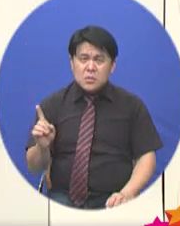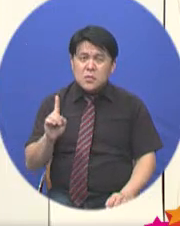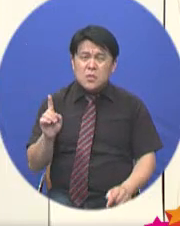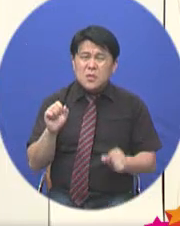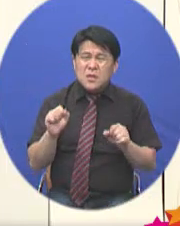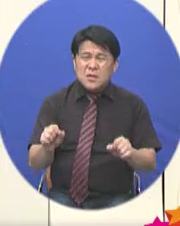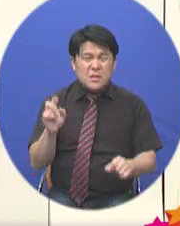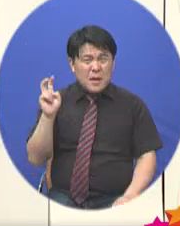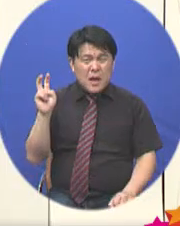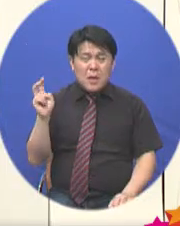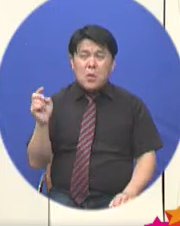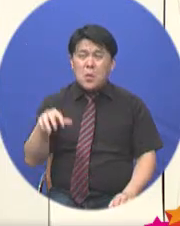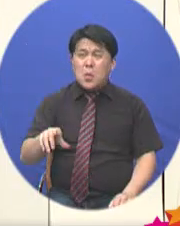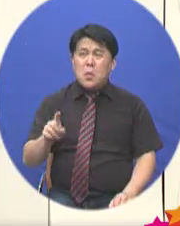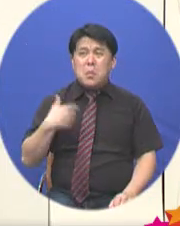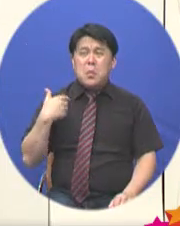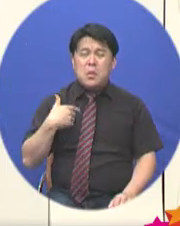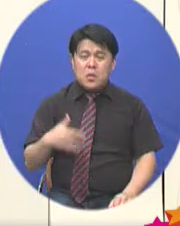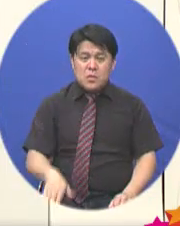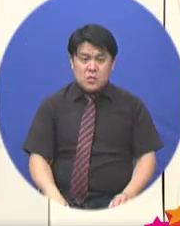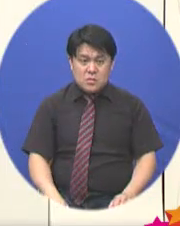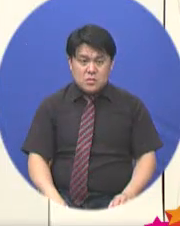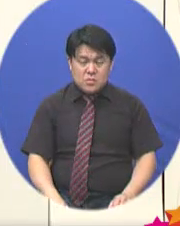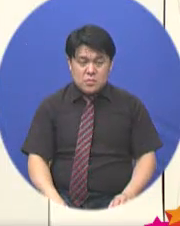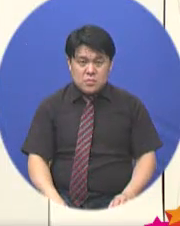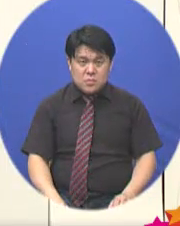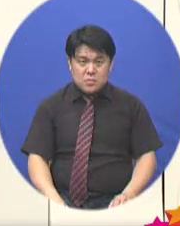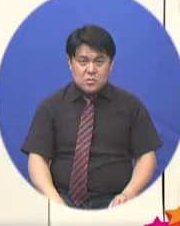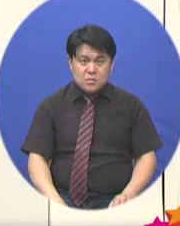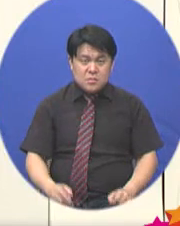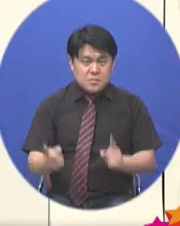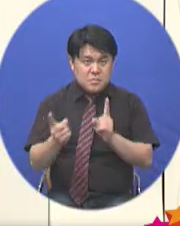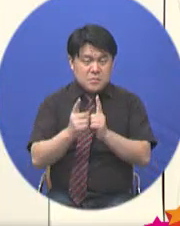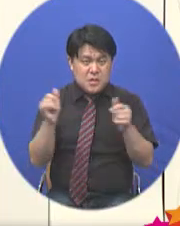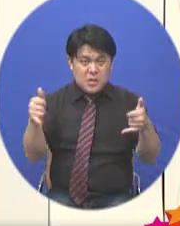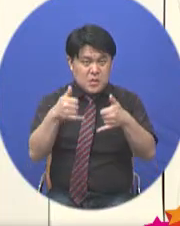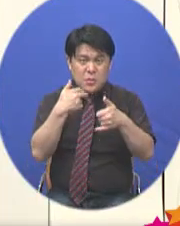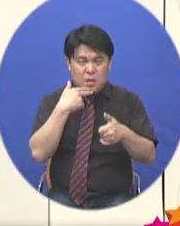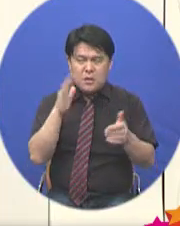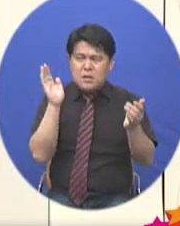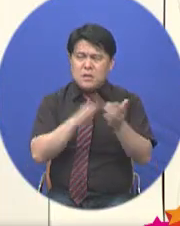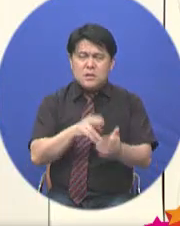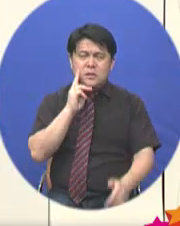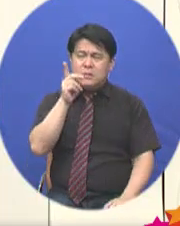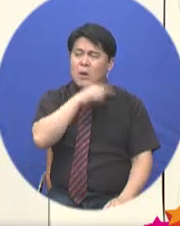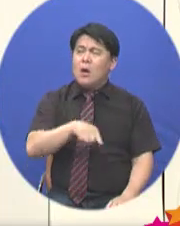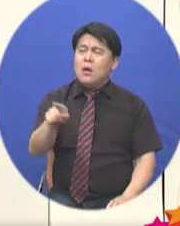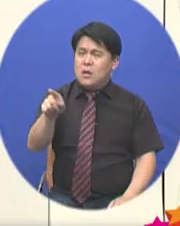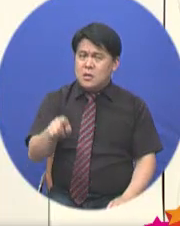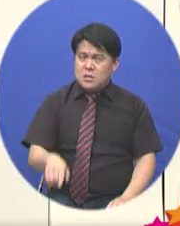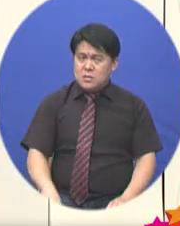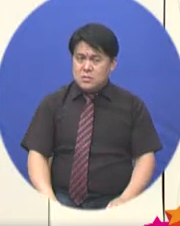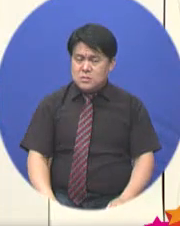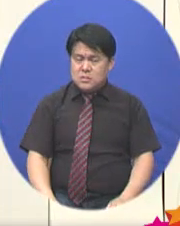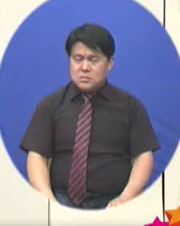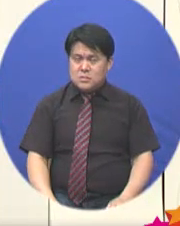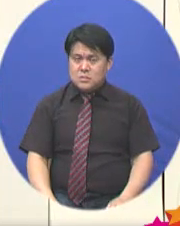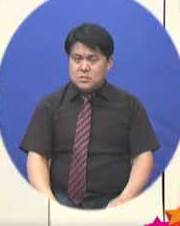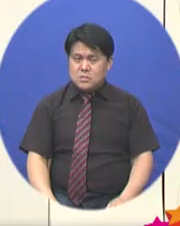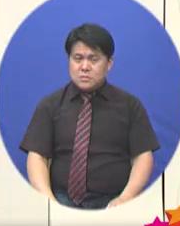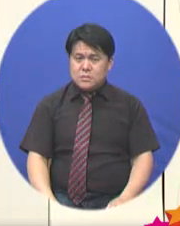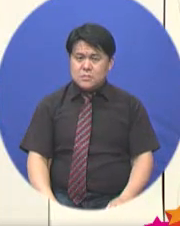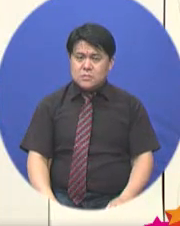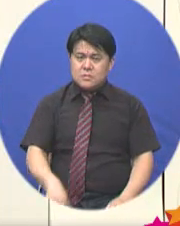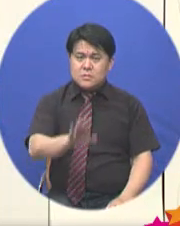있는데. 있긴 있는데 그 우리 네, 김주성 네, 왕래가 안 하는 왕래. 아니 너무했다. 예, 그래서. 예.